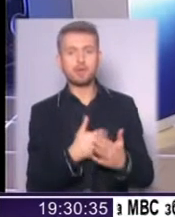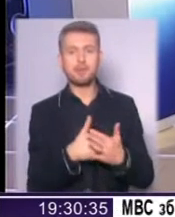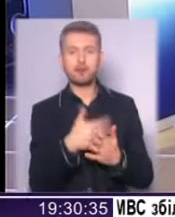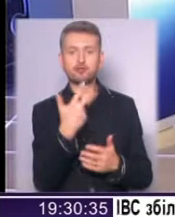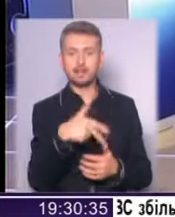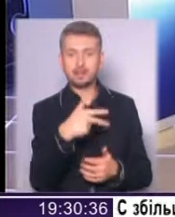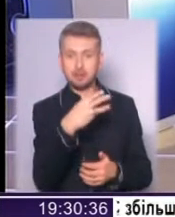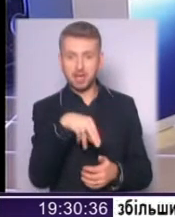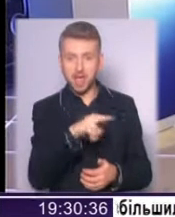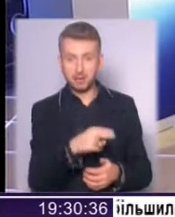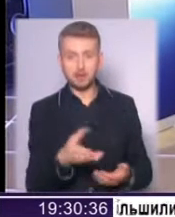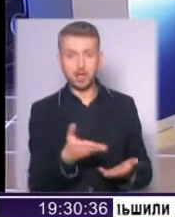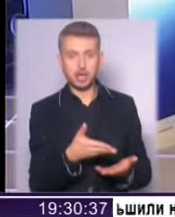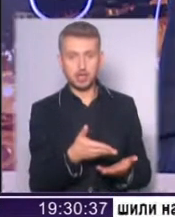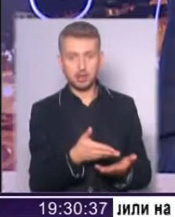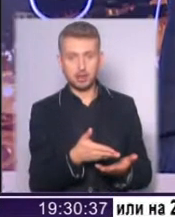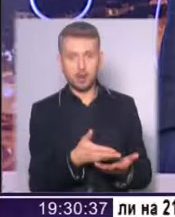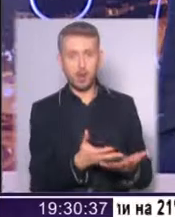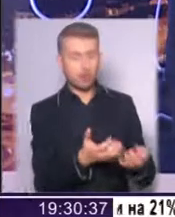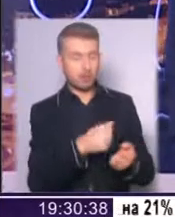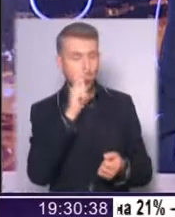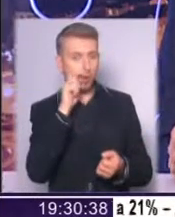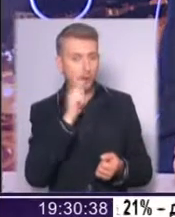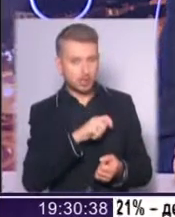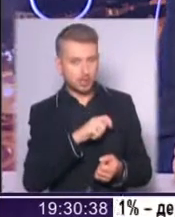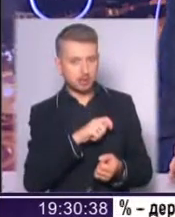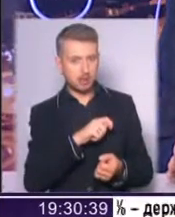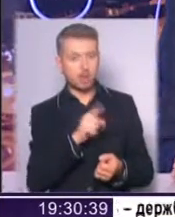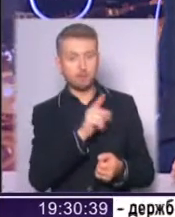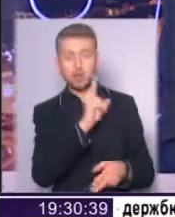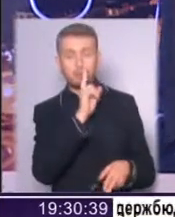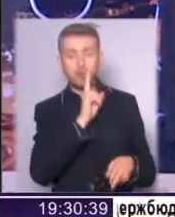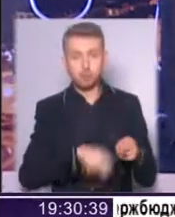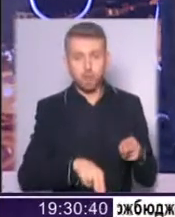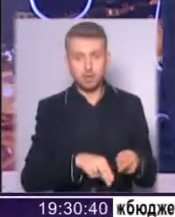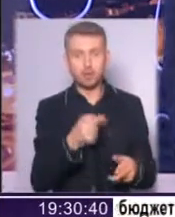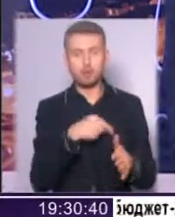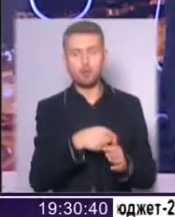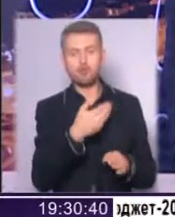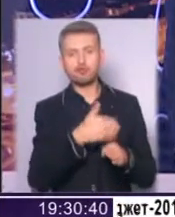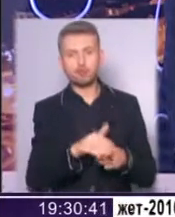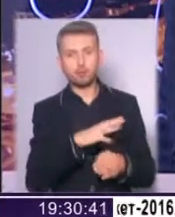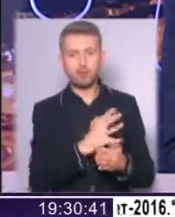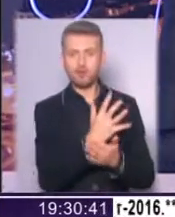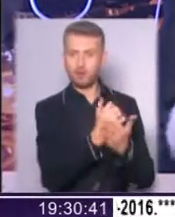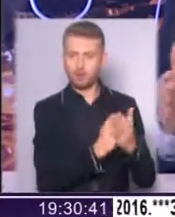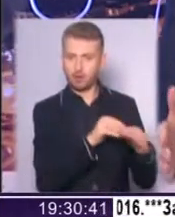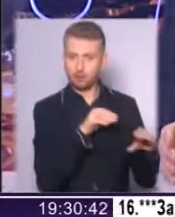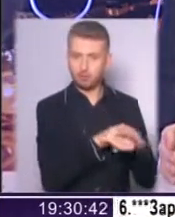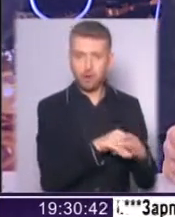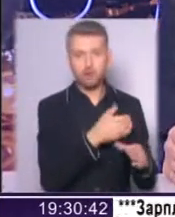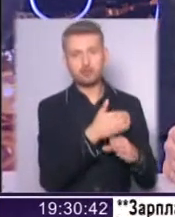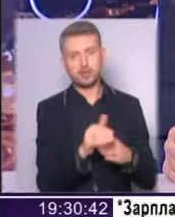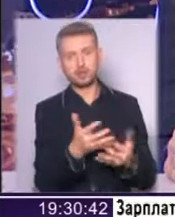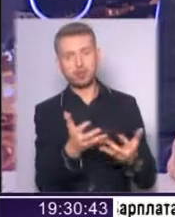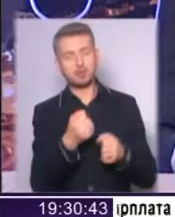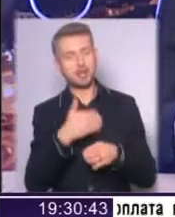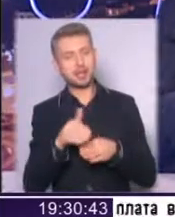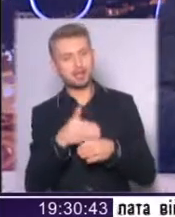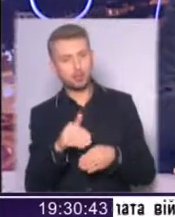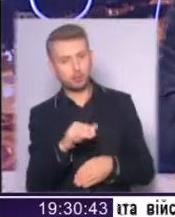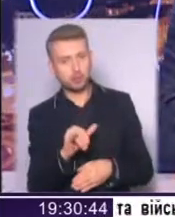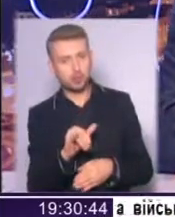сьогоднішній день нас майже практично 17 мільярдів. Там вся програма 17 мільярдів. Набагато більше. Вся програма набагато більше. Це ще раз кажу.